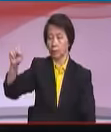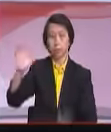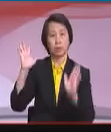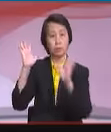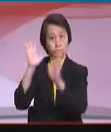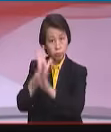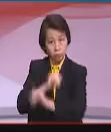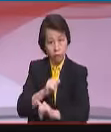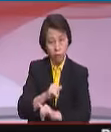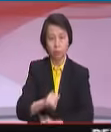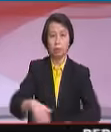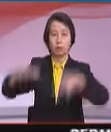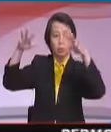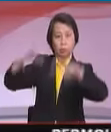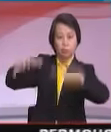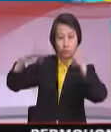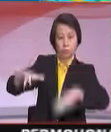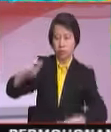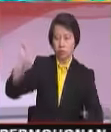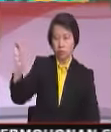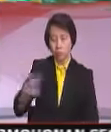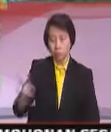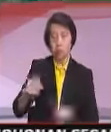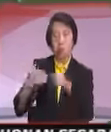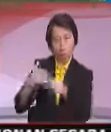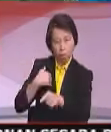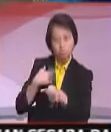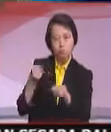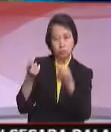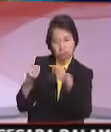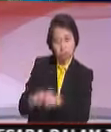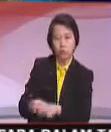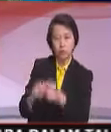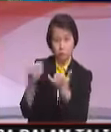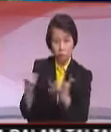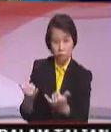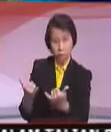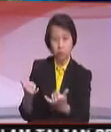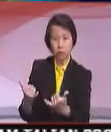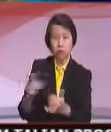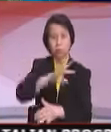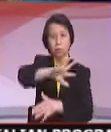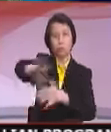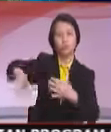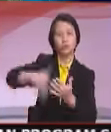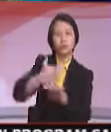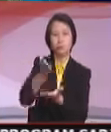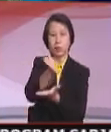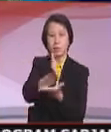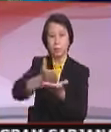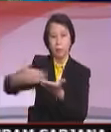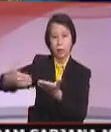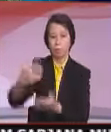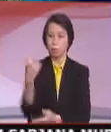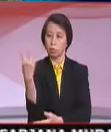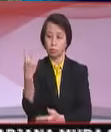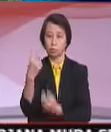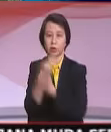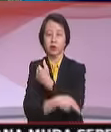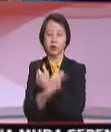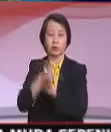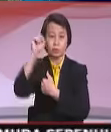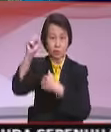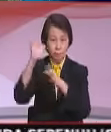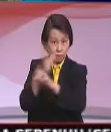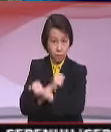pula, hujan berserta ribut petir kini masih lagi berlaku melibatkan hampir ke semua bahagian di kedua-dua negeri.